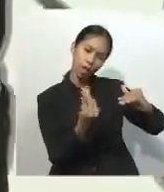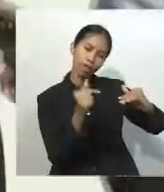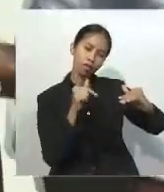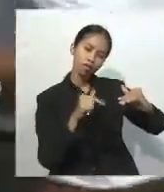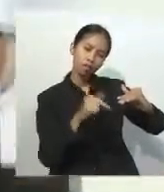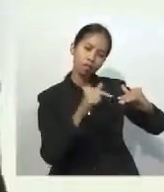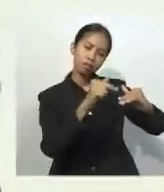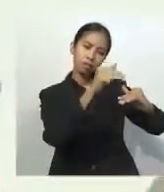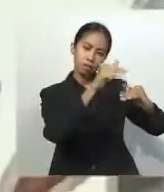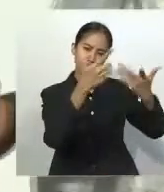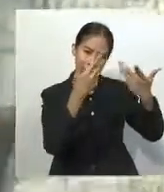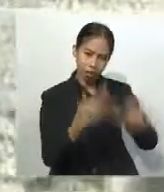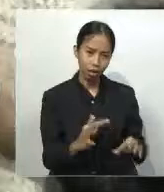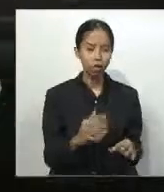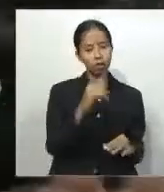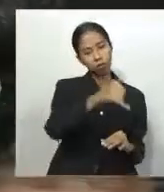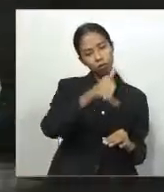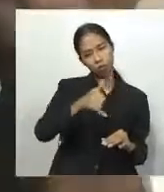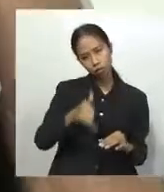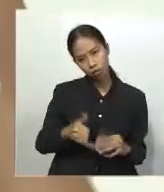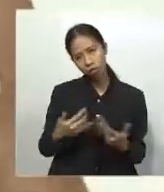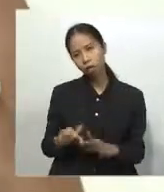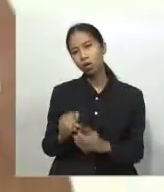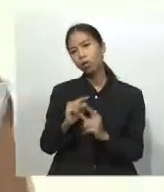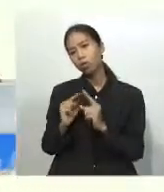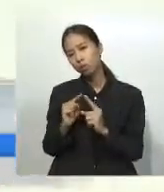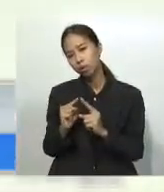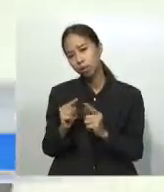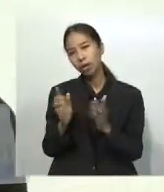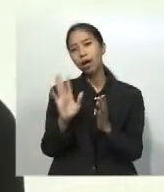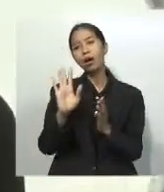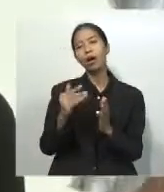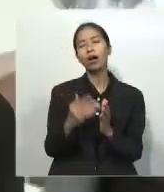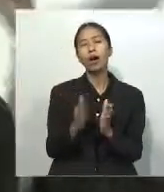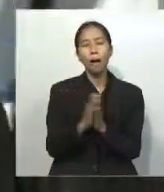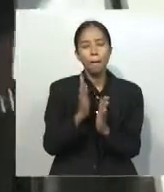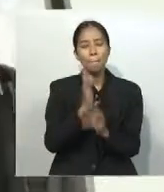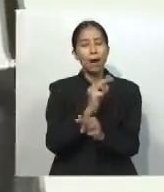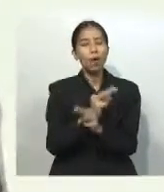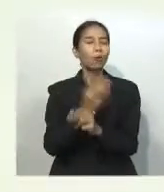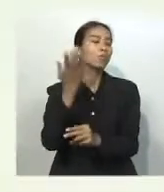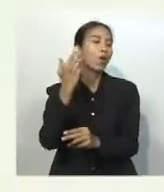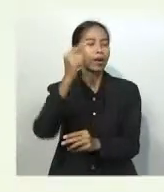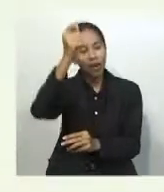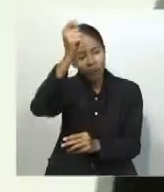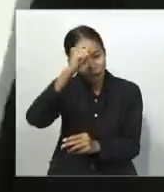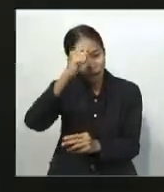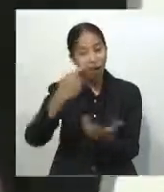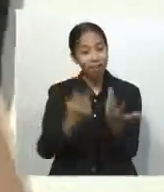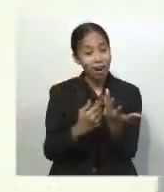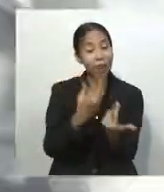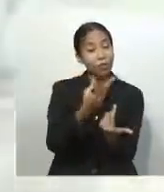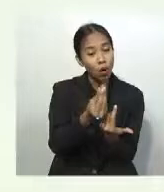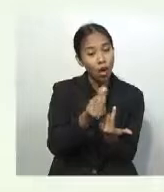ยบอกว่าลงมาเดี๋ยวก็เข้าไปหาแกแกก็ขอหัวให้ได้เท่าไหร่บอก29นั่